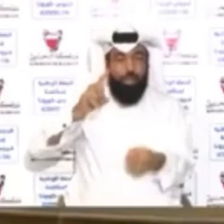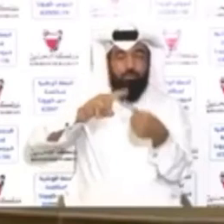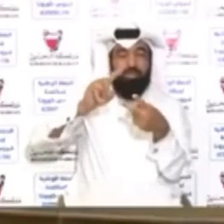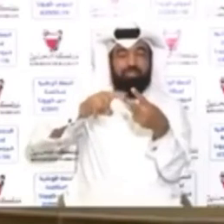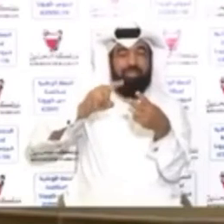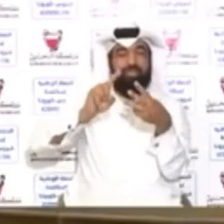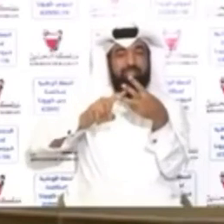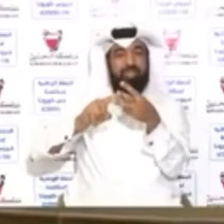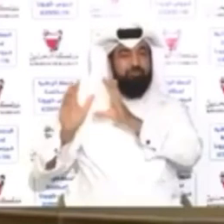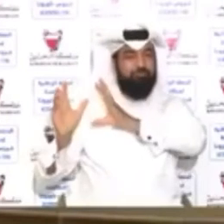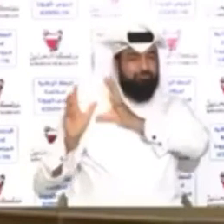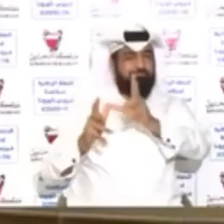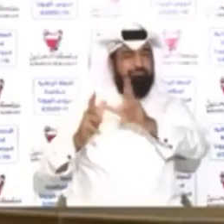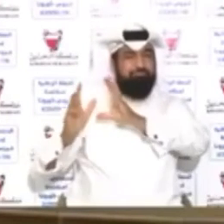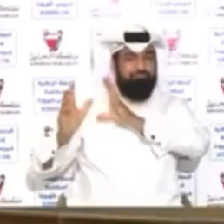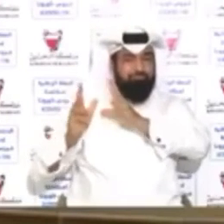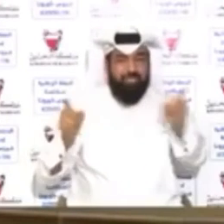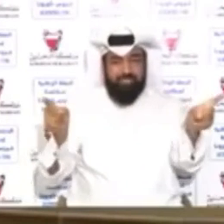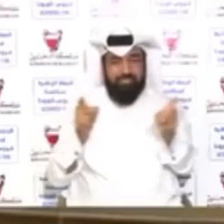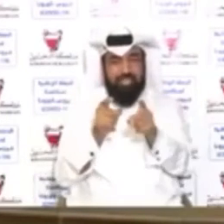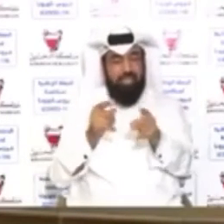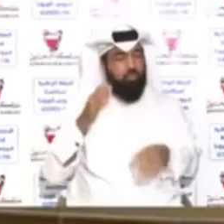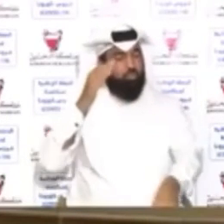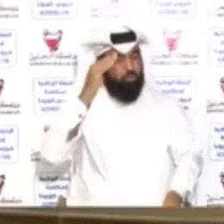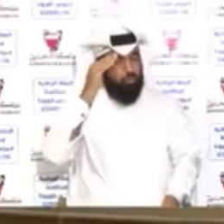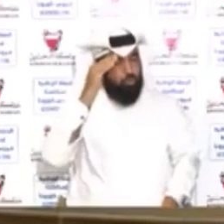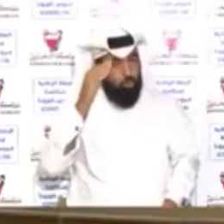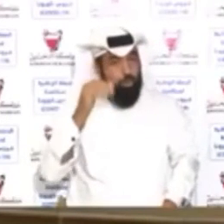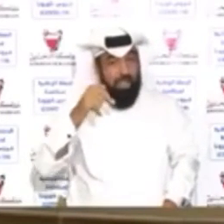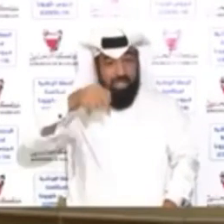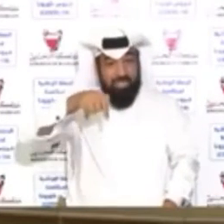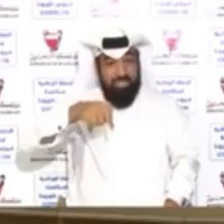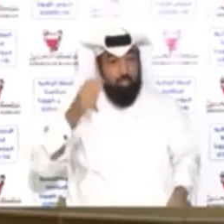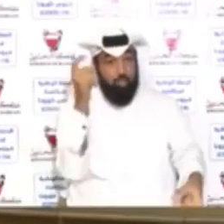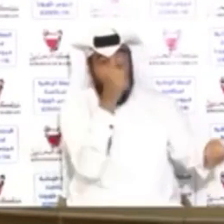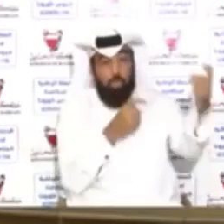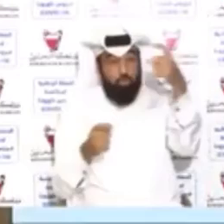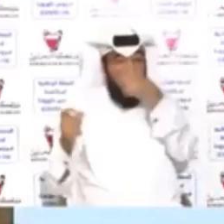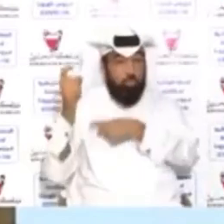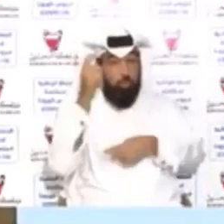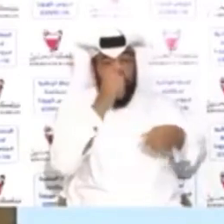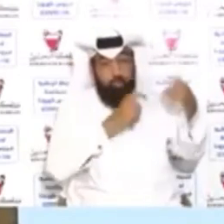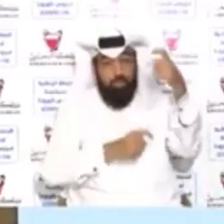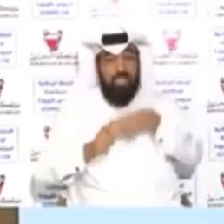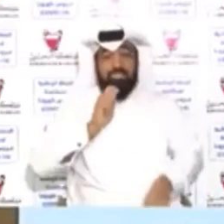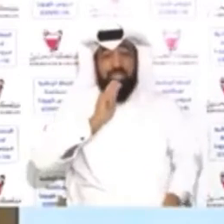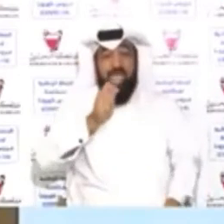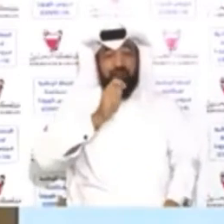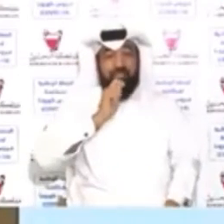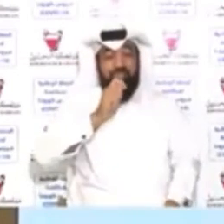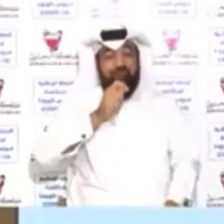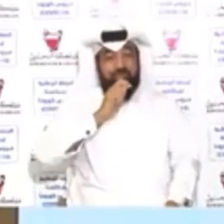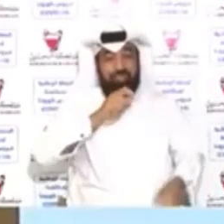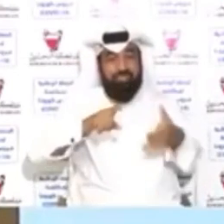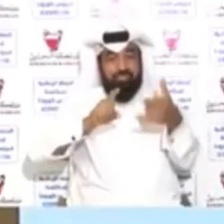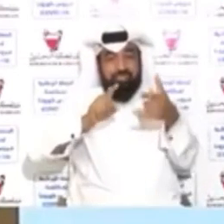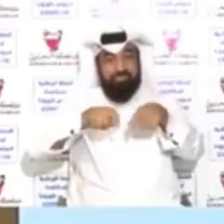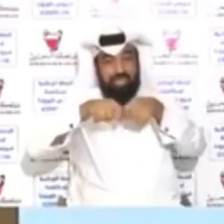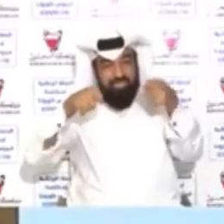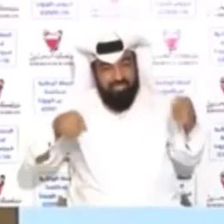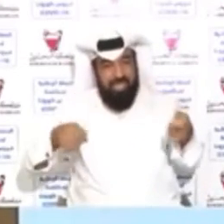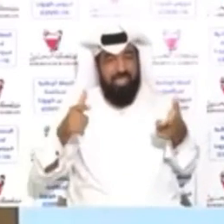للسادة المتحدثين على هذا الإيجاز الذي تفضلوا به. الآن سنأخذ أسئلة الزملاء الصحفيين الذين يتابعون المؤتمر الصحفي عبر